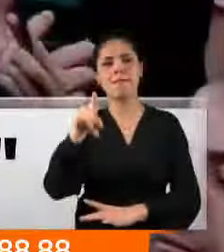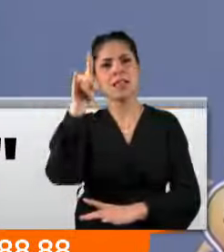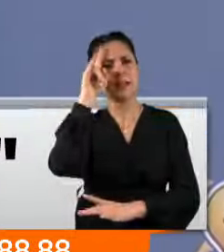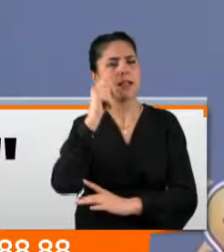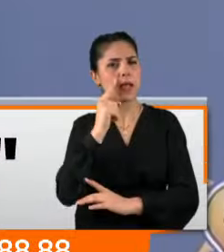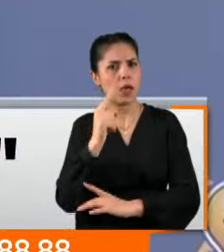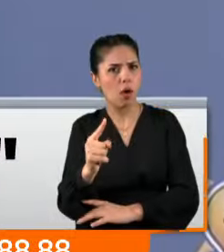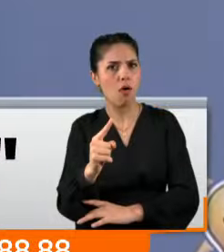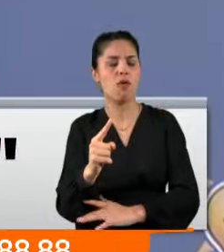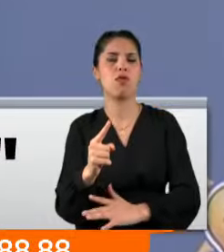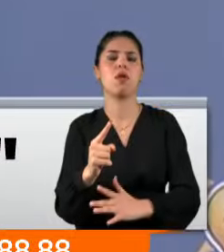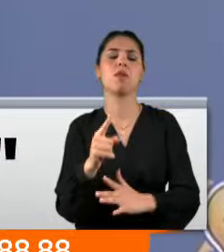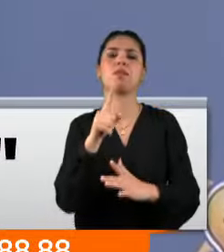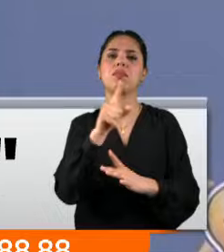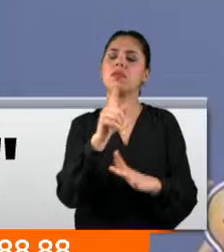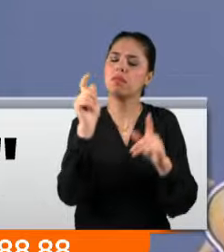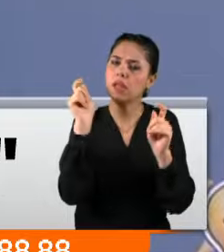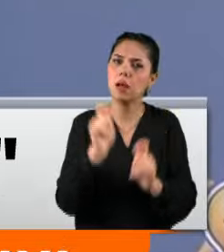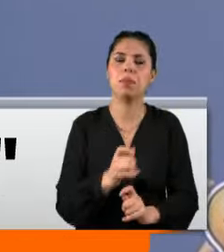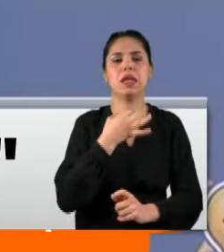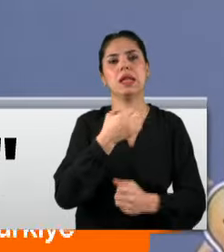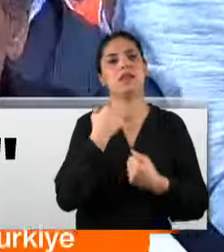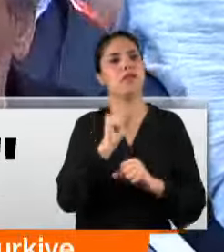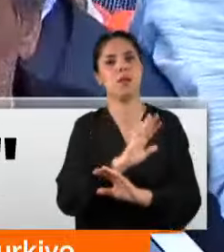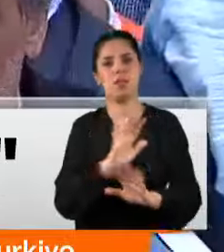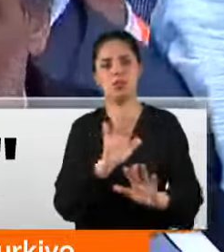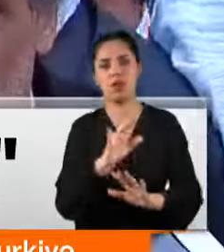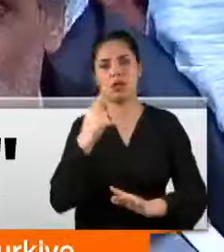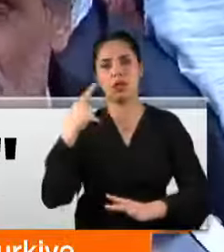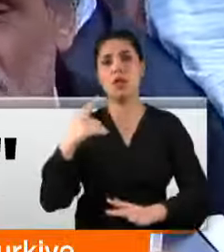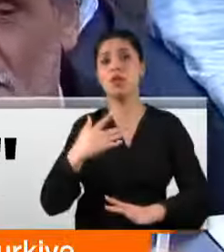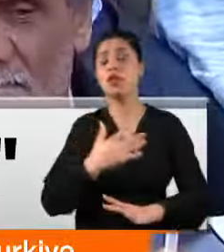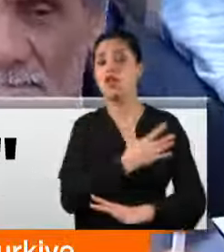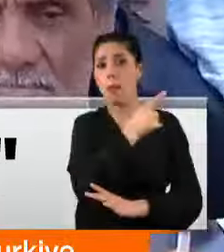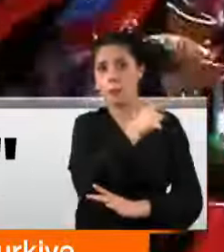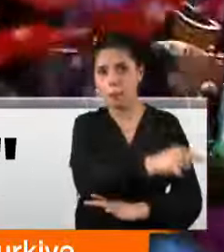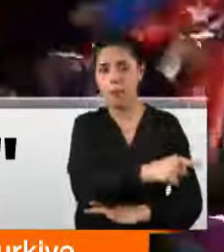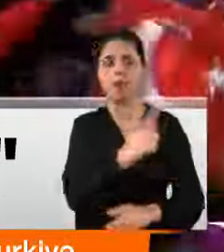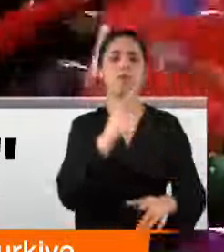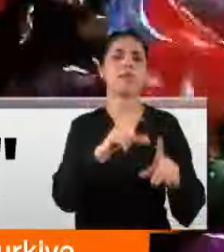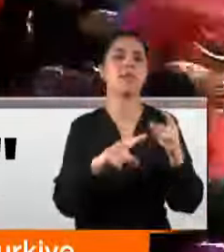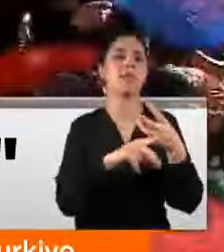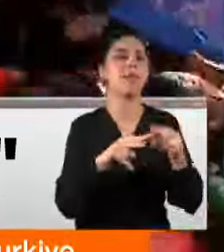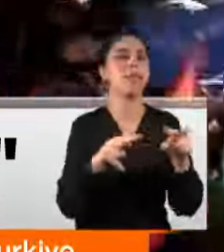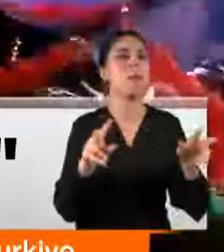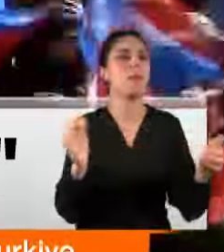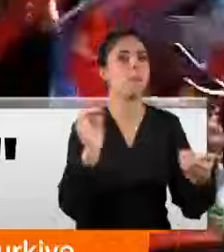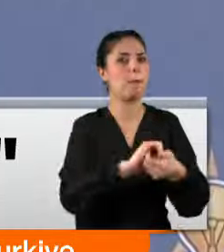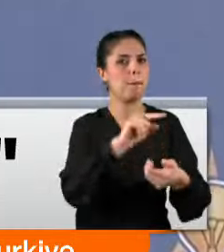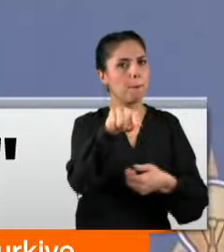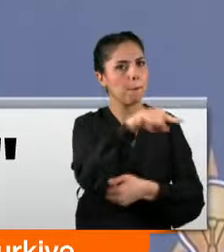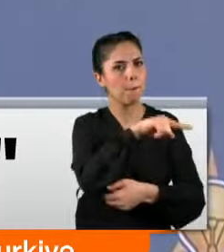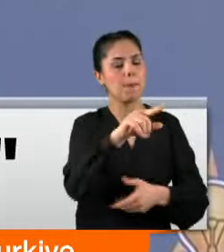aracı, finans kaynağı haline getirilemez. CHP'nin DEM Parti ile yaptığı işbirliğine de ayrı başlık